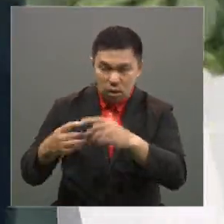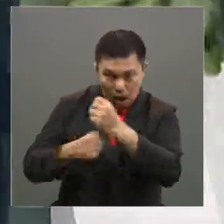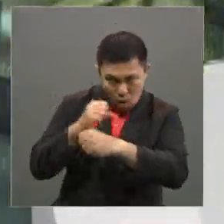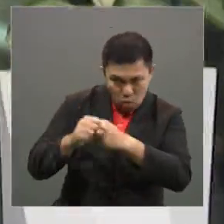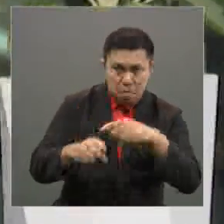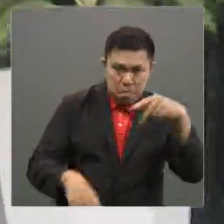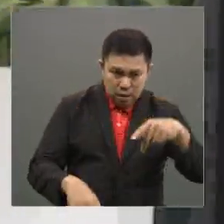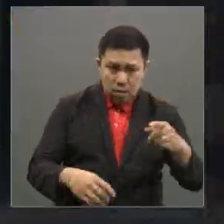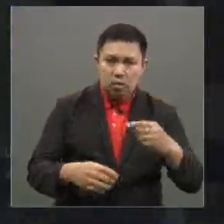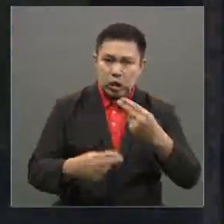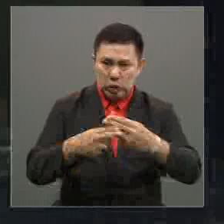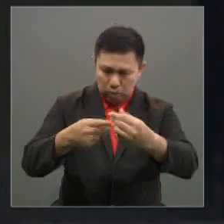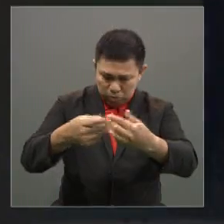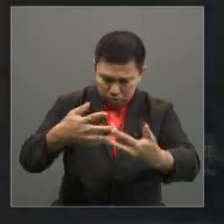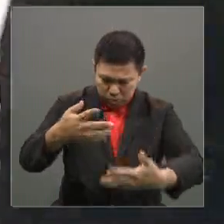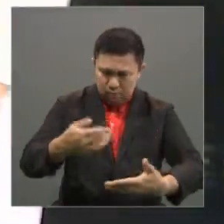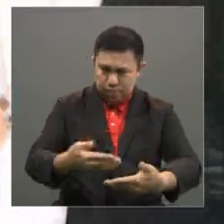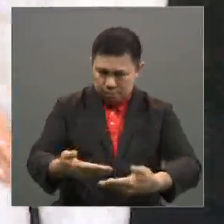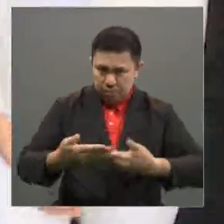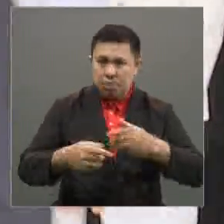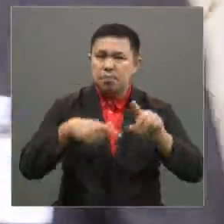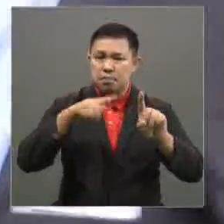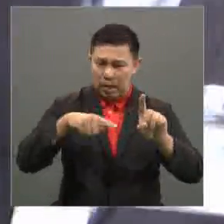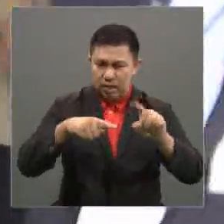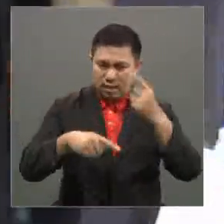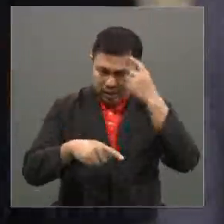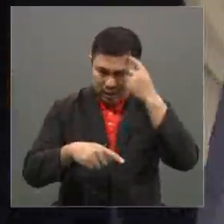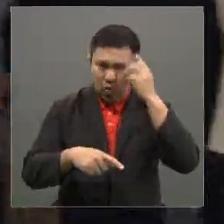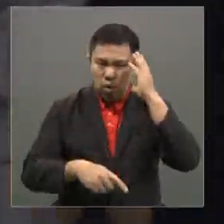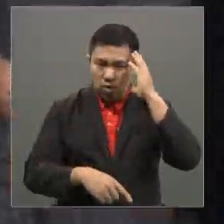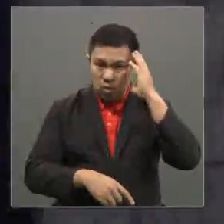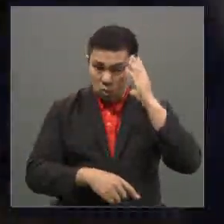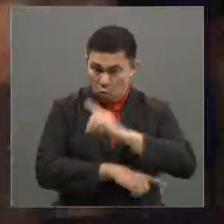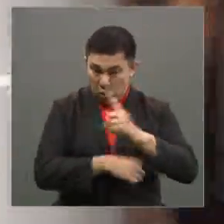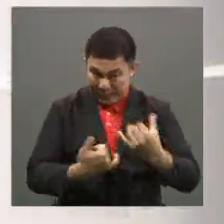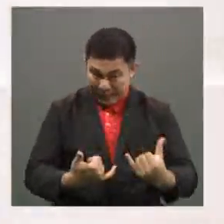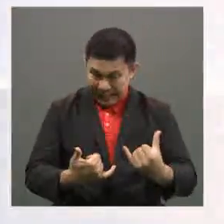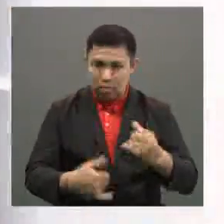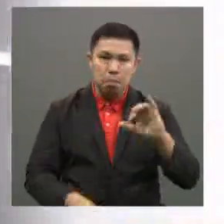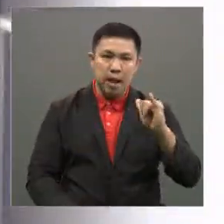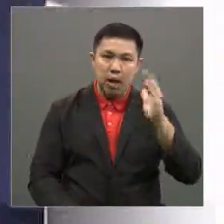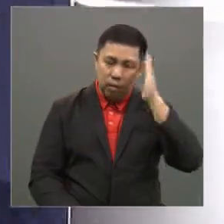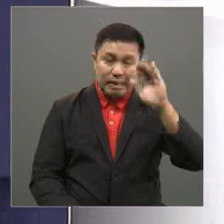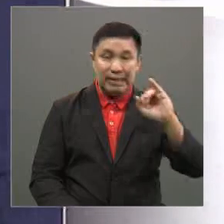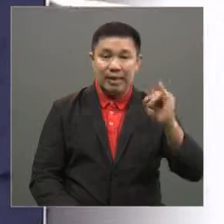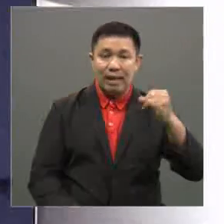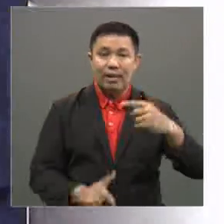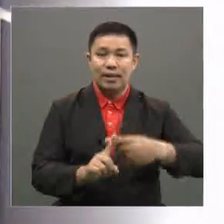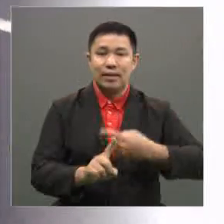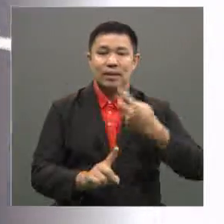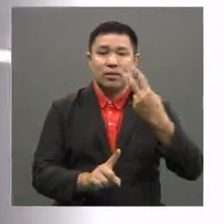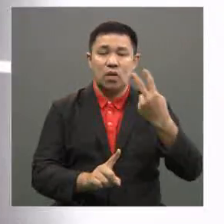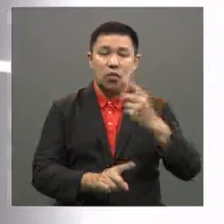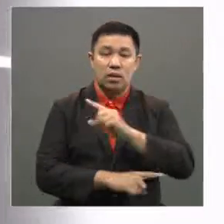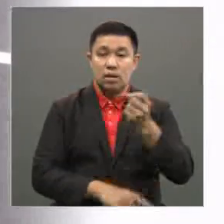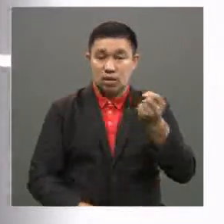นตรีประมาณ 1,000 รายชื่อคาดว่าน่าจะส่งรายชื่อมาภายในวันนี้ค่ะหรืออาจจะเป็นวันจันทร์ที่12กุมภาพันธ์นะ